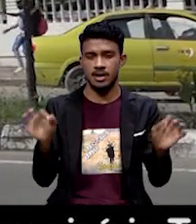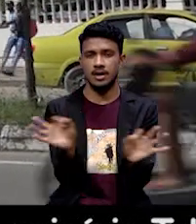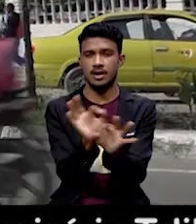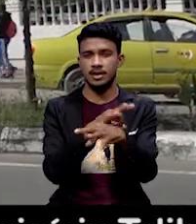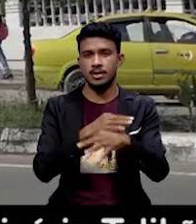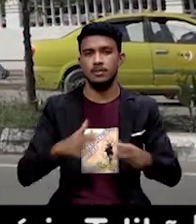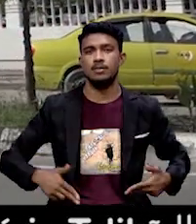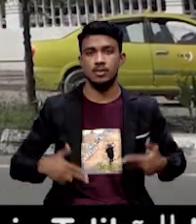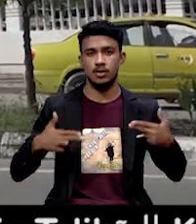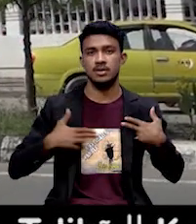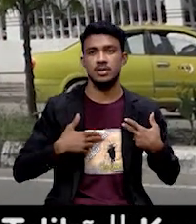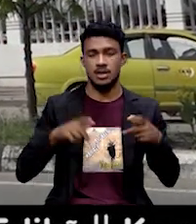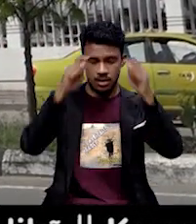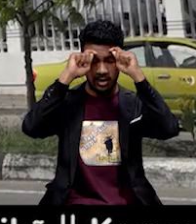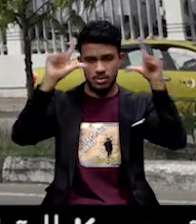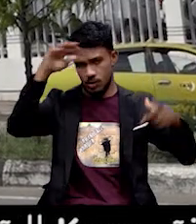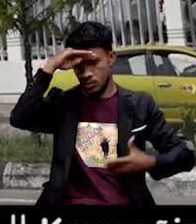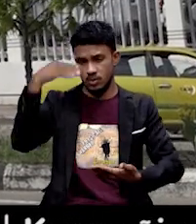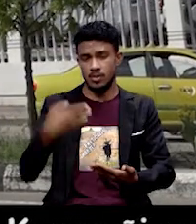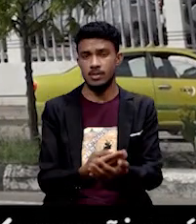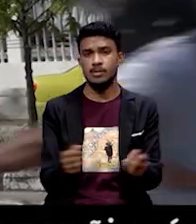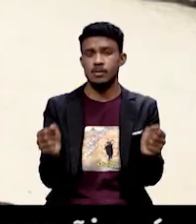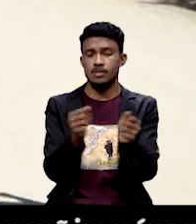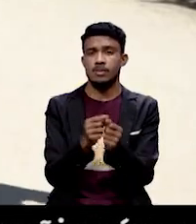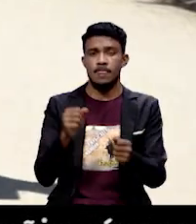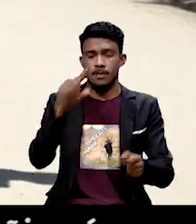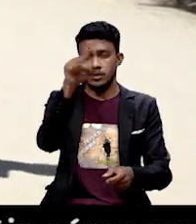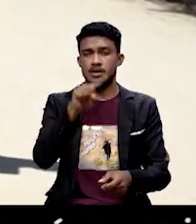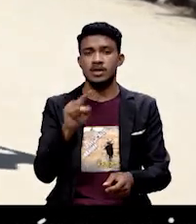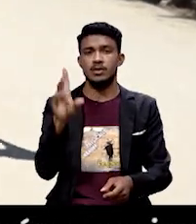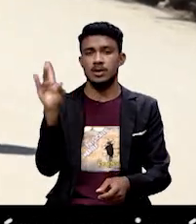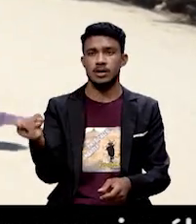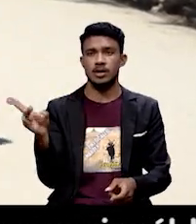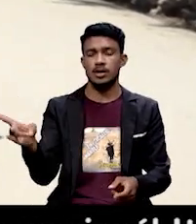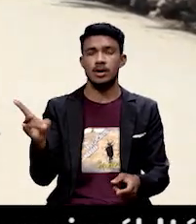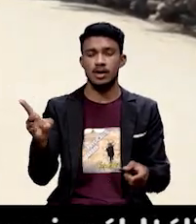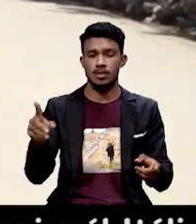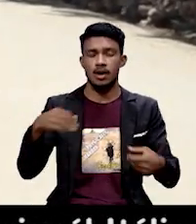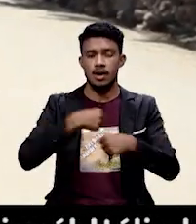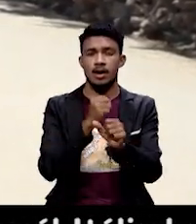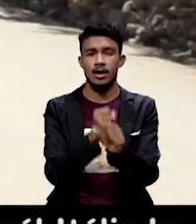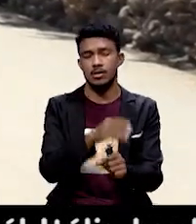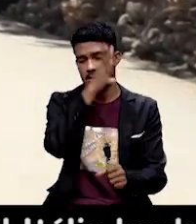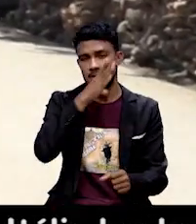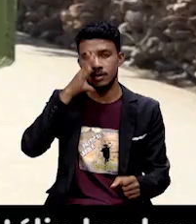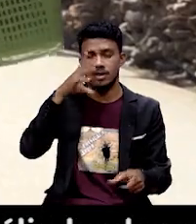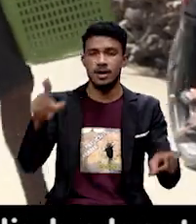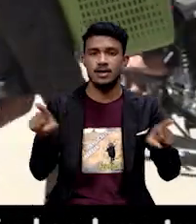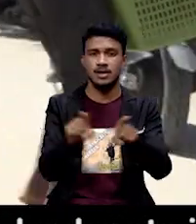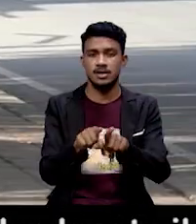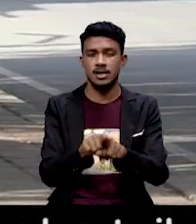niamores. Timoroan porcento hitunulu depende ba produsaun agrikultura no agricultura no dar